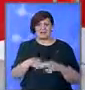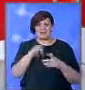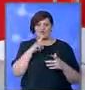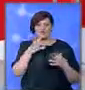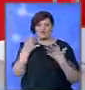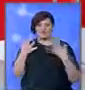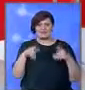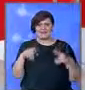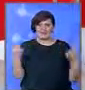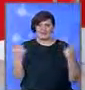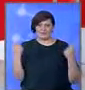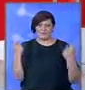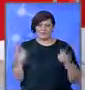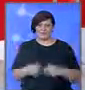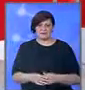na ovoj manifestaciji.